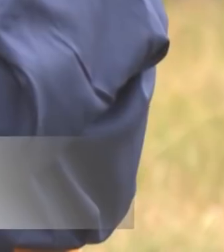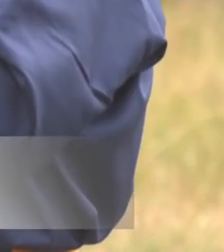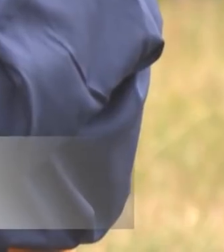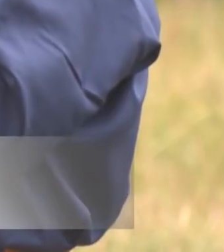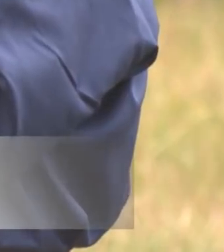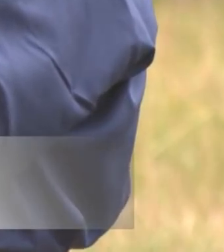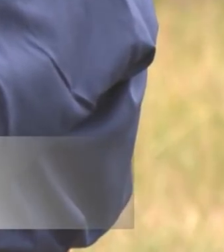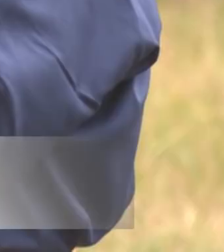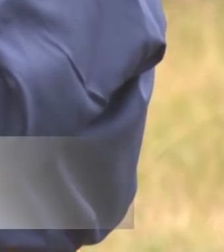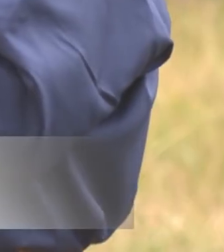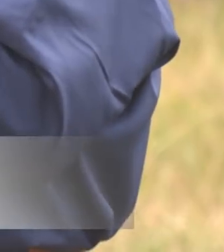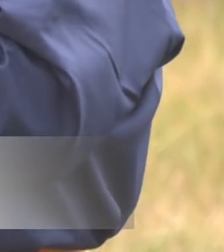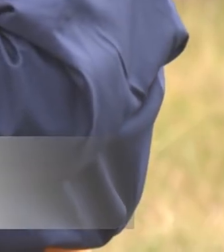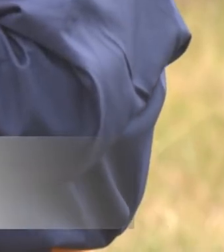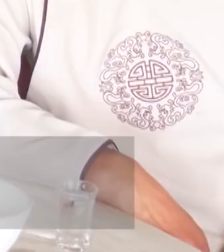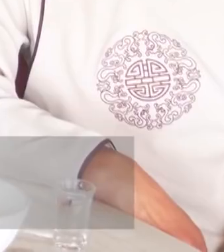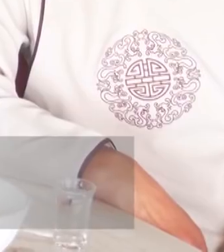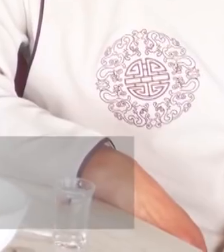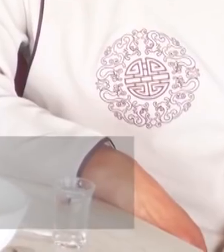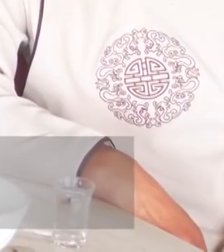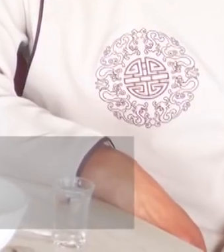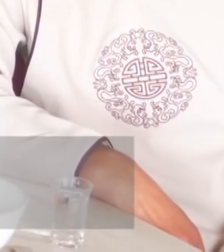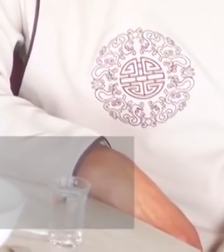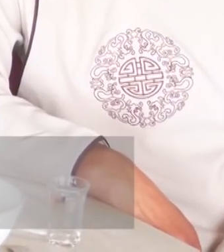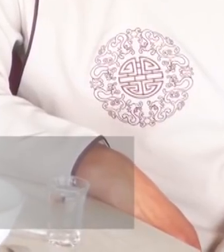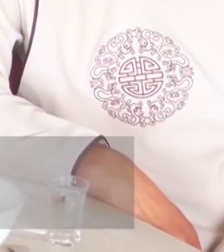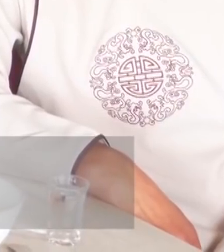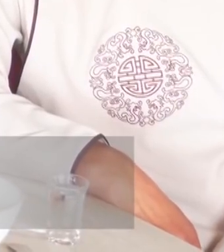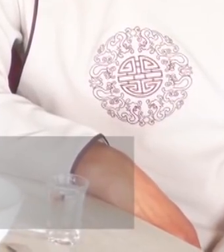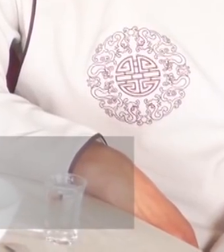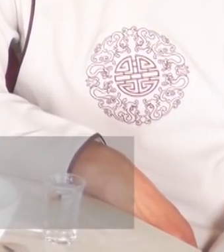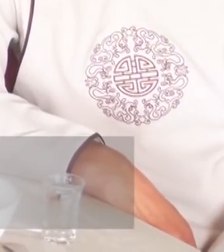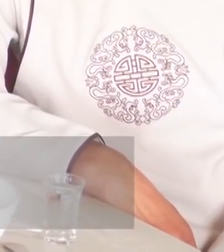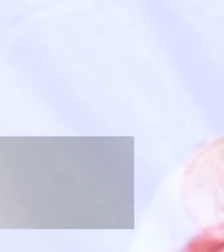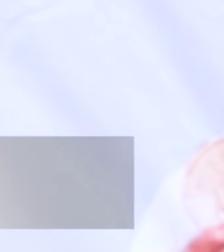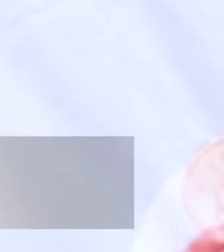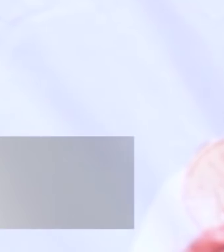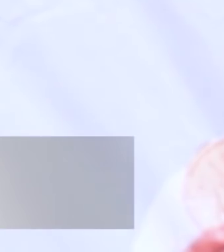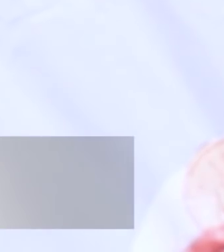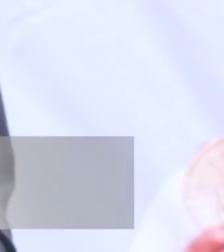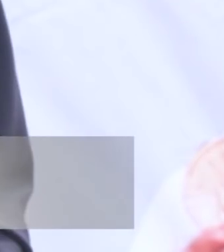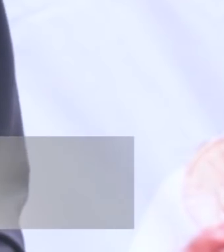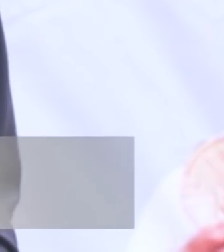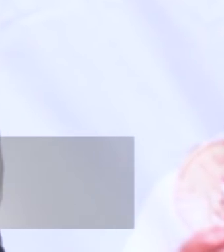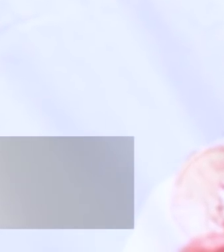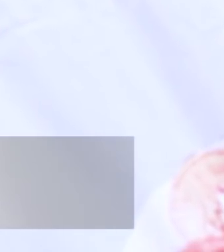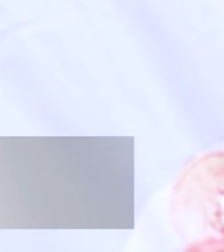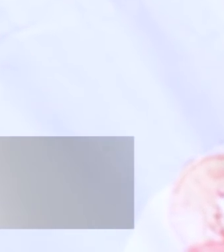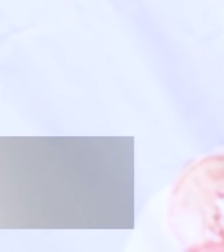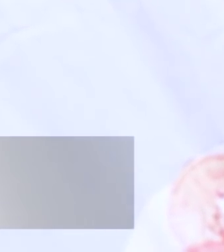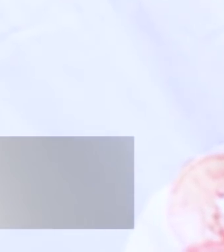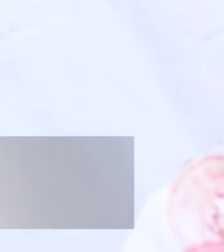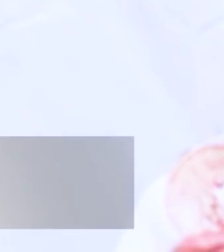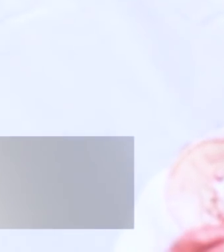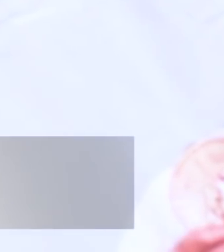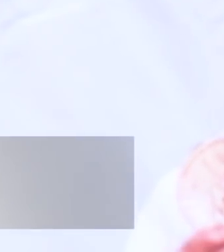Токио 2020 олимпийн наадмын хүрэл медалт Батчирын Болор туяа аймгийн Арслан Ганбаатарын ган хуйг нарт хүндэтгэл үзүүлж талархал